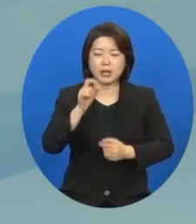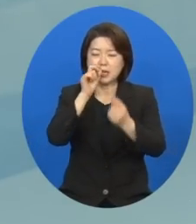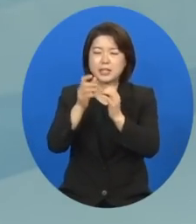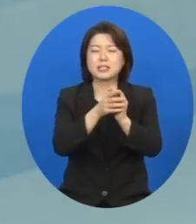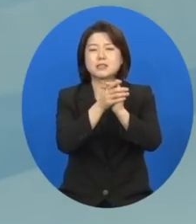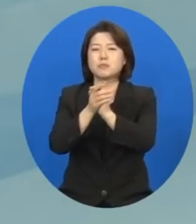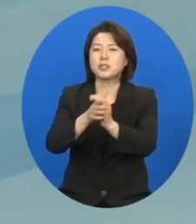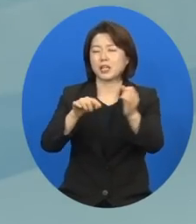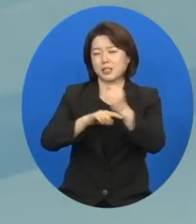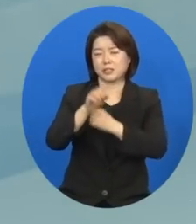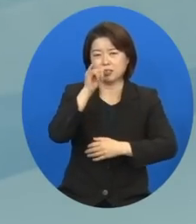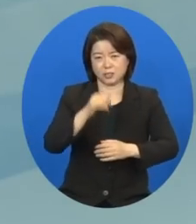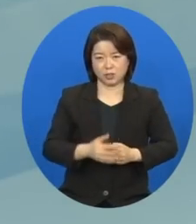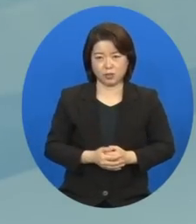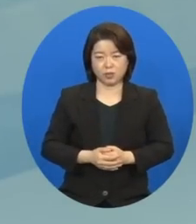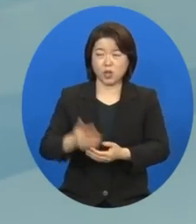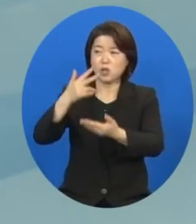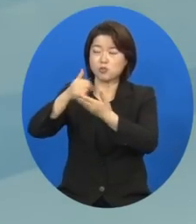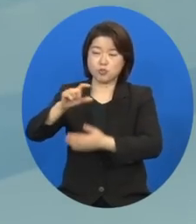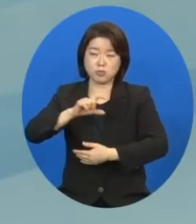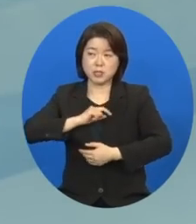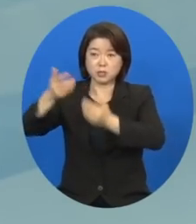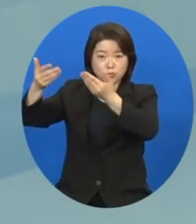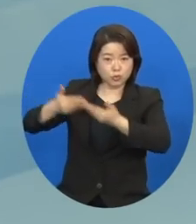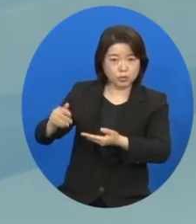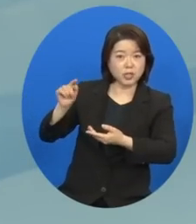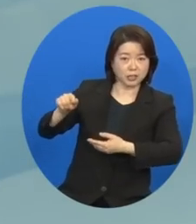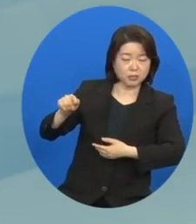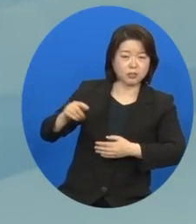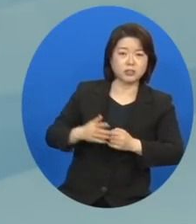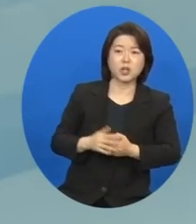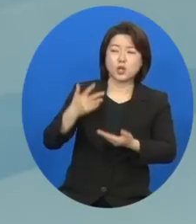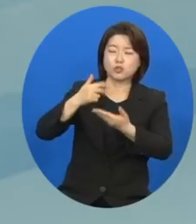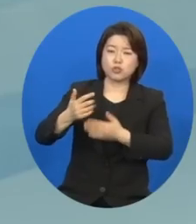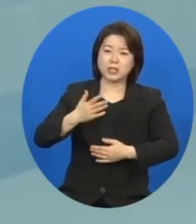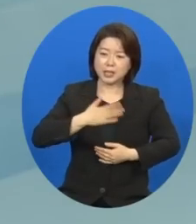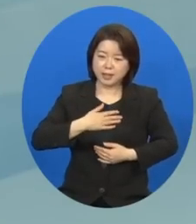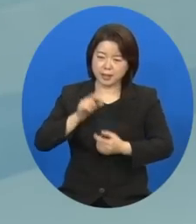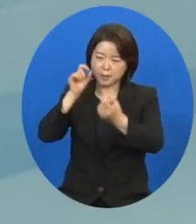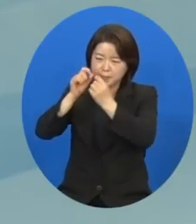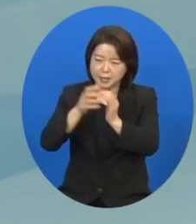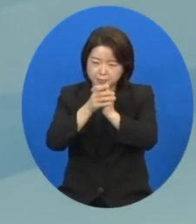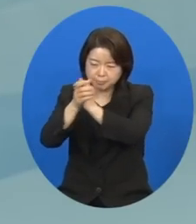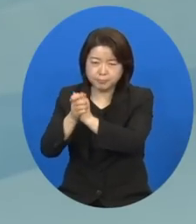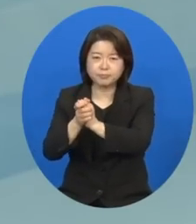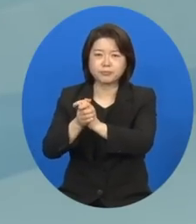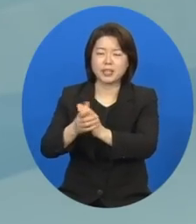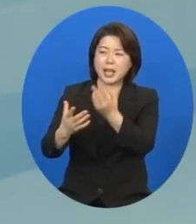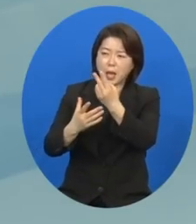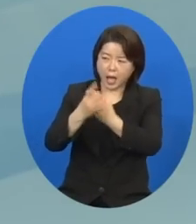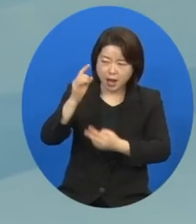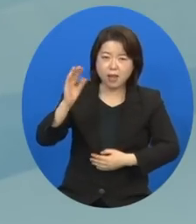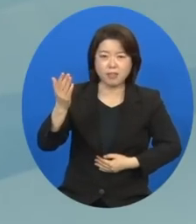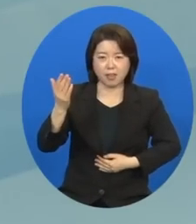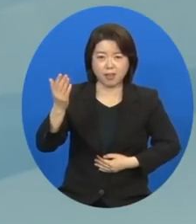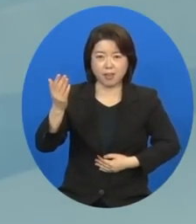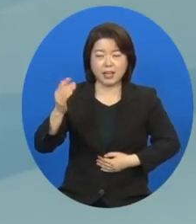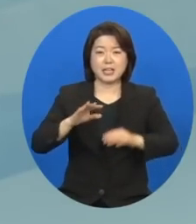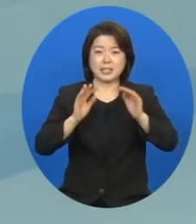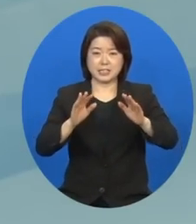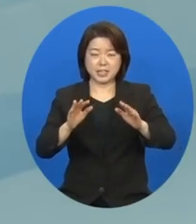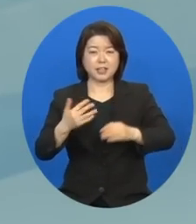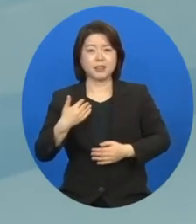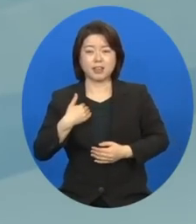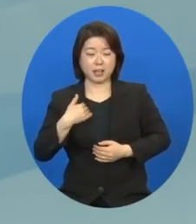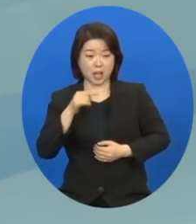그분의 이름을 우리에게 주신다는 것은 주님과 우리가 그만큼 친밀하고 그만큼 하나가 되었고 이제는